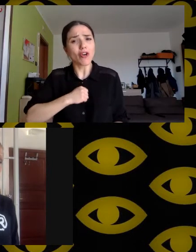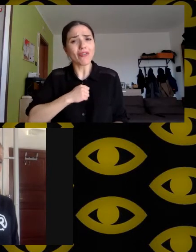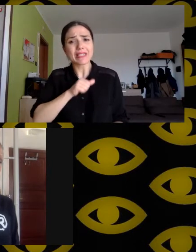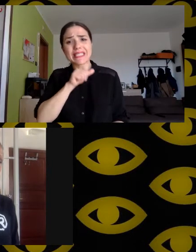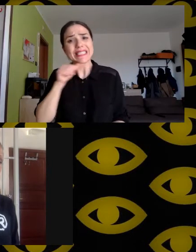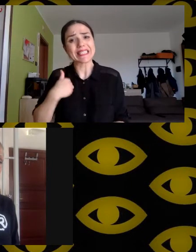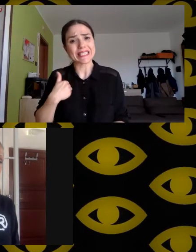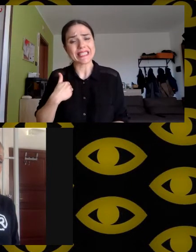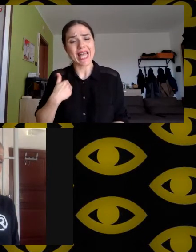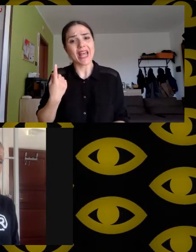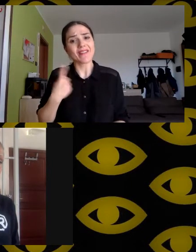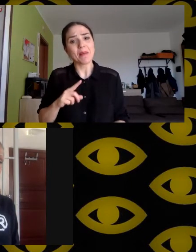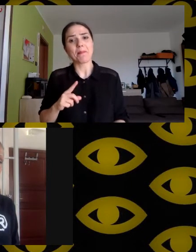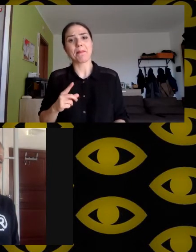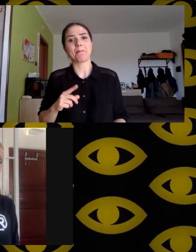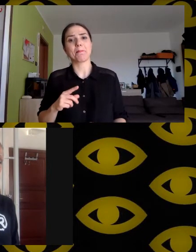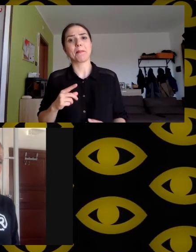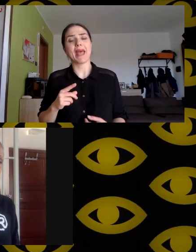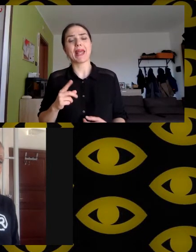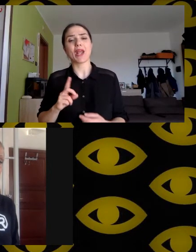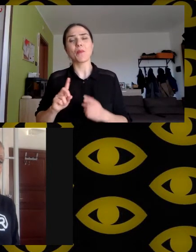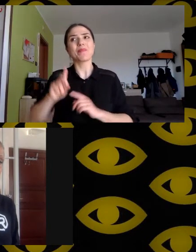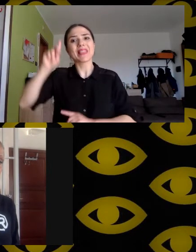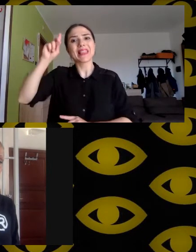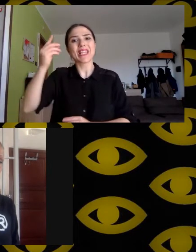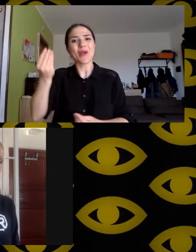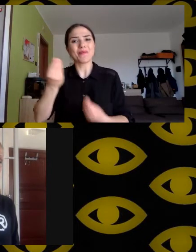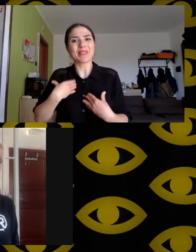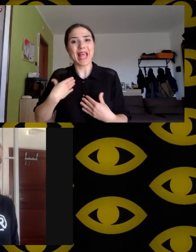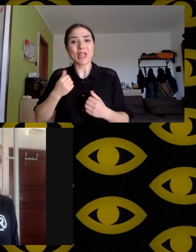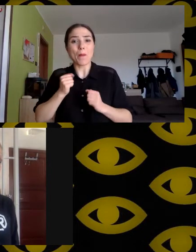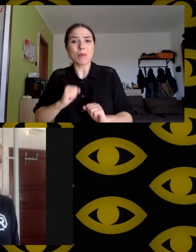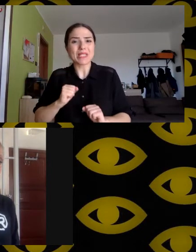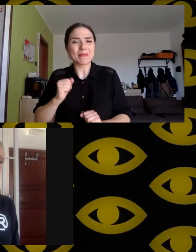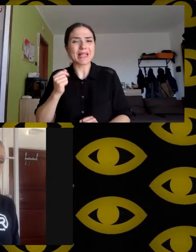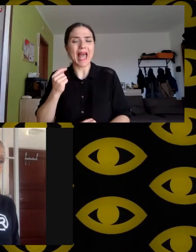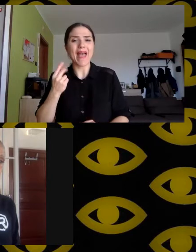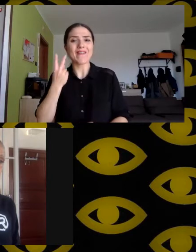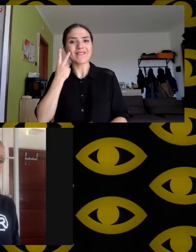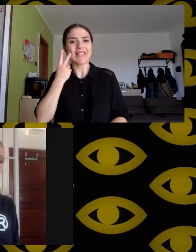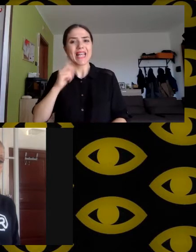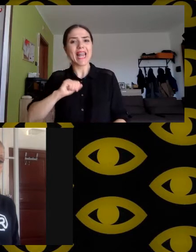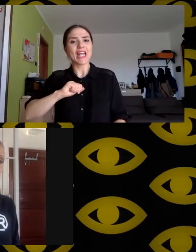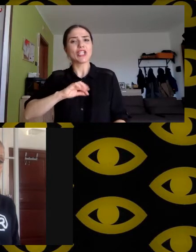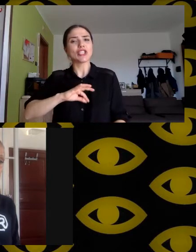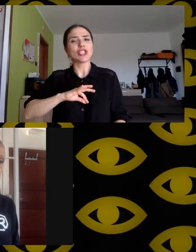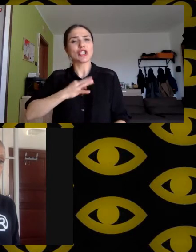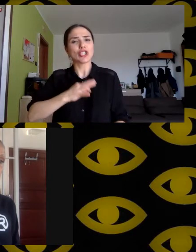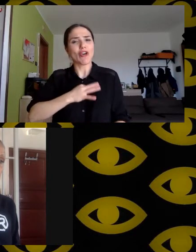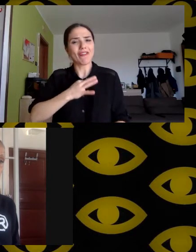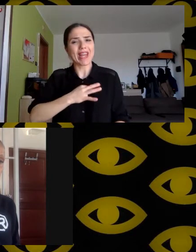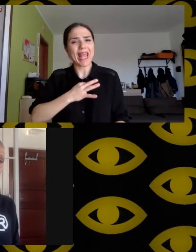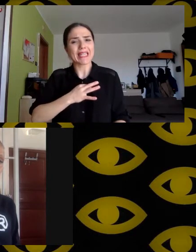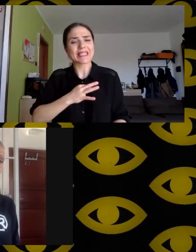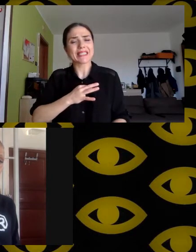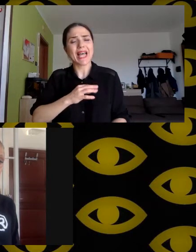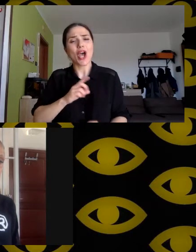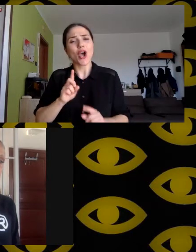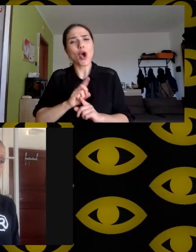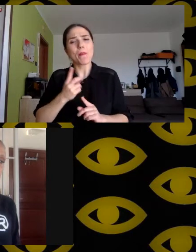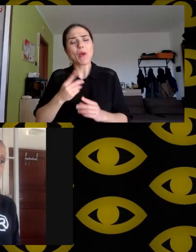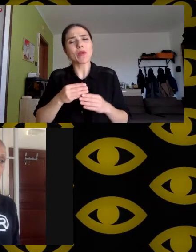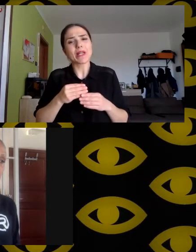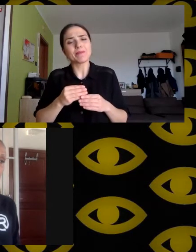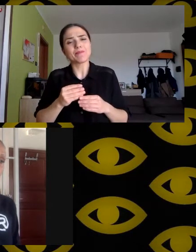mezzo. Dio mi ha dato la possibilità di vedere la sofferenza come uno strumento per sentire e diventare una